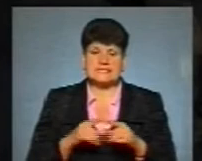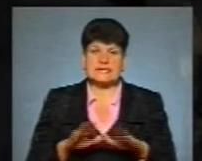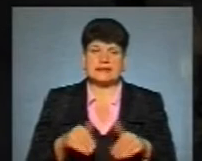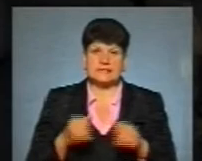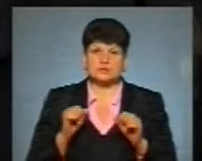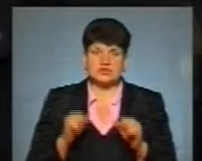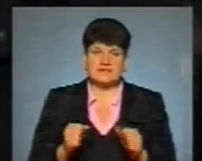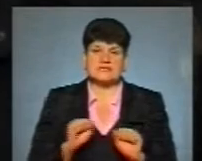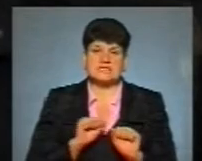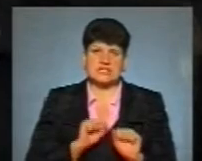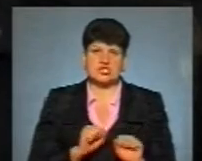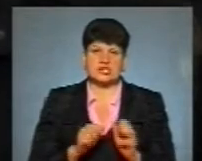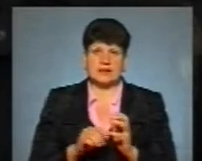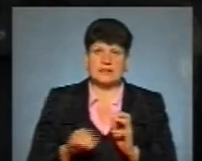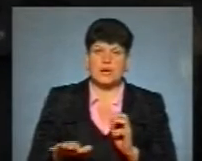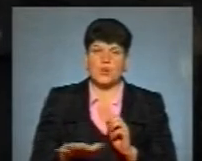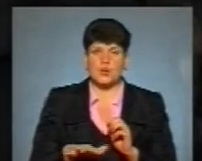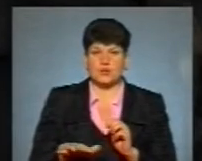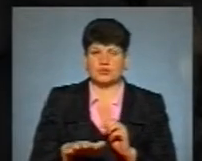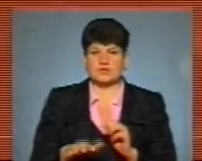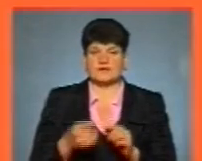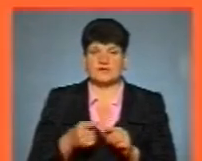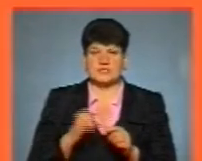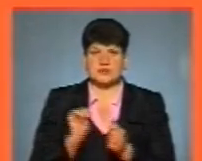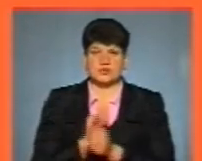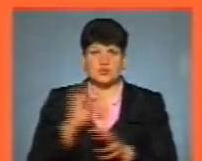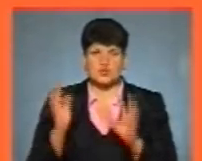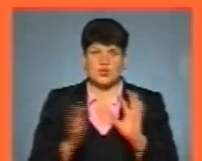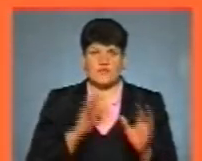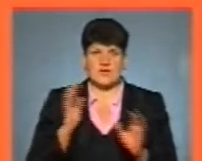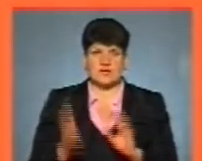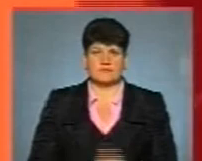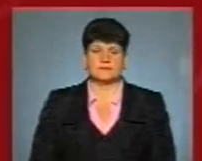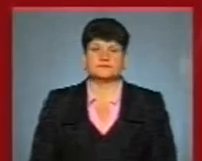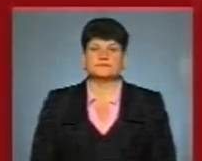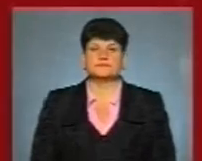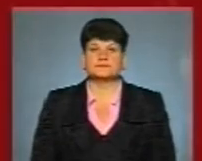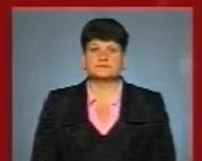можливість захищати ґрунти от від ось цих суховіїв.